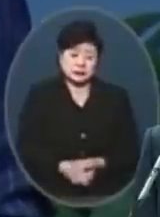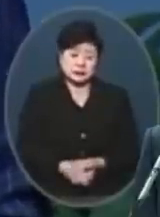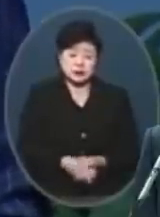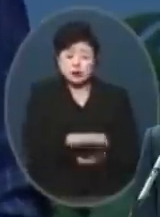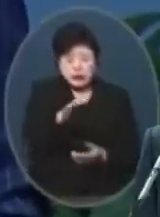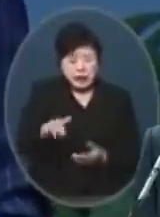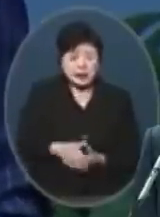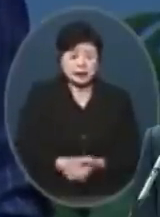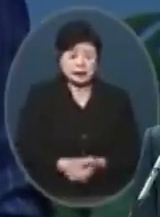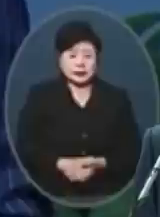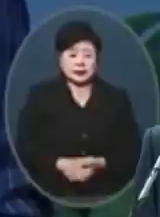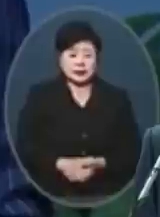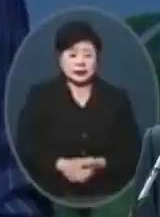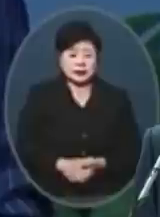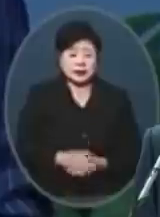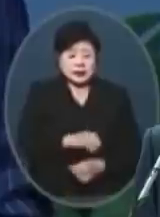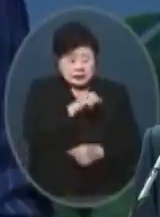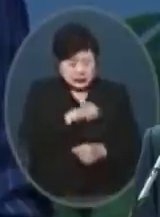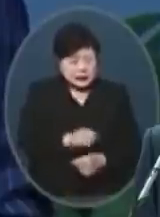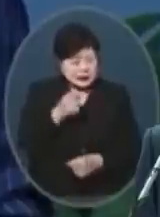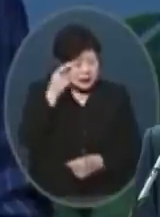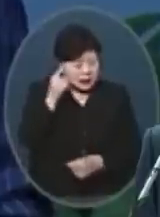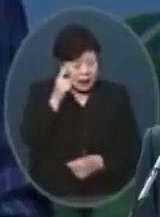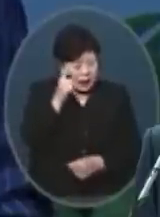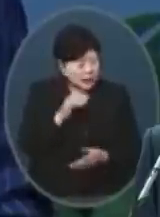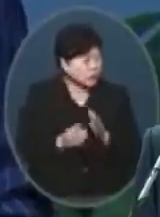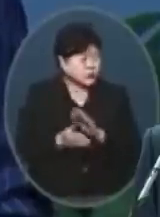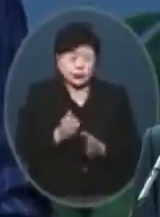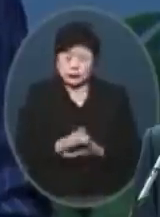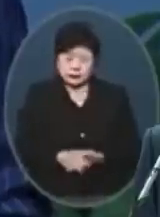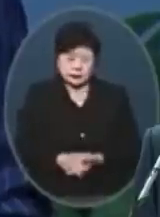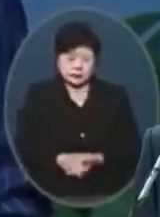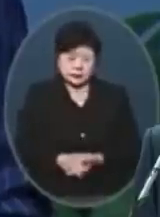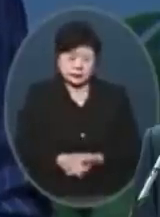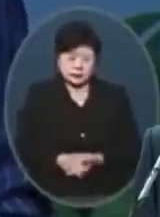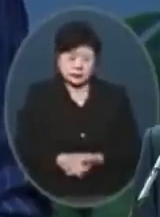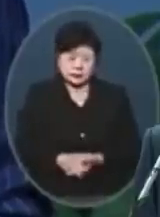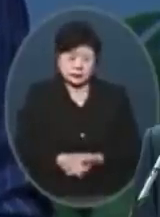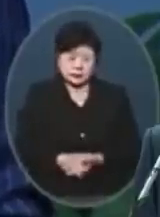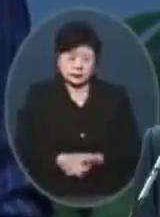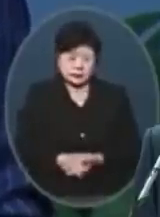우리가 잘했다고 자랑할 것이 하나도 없습니다.